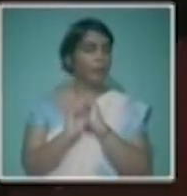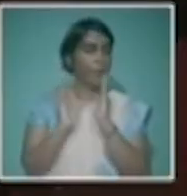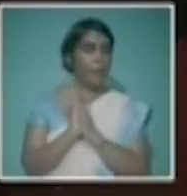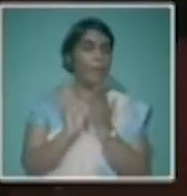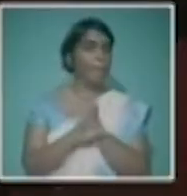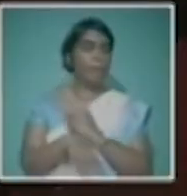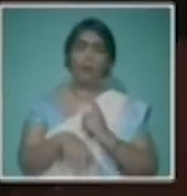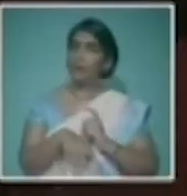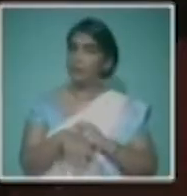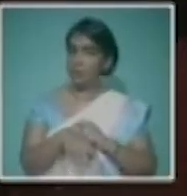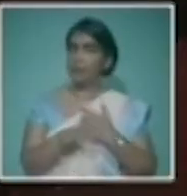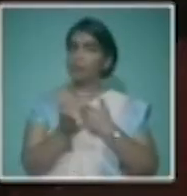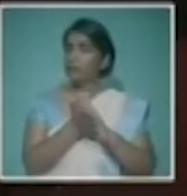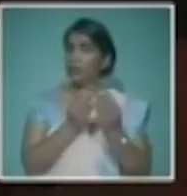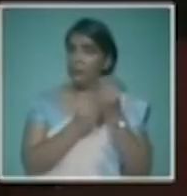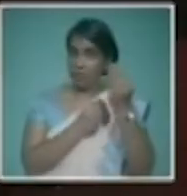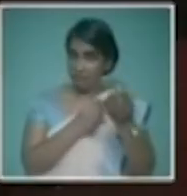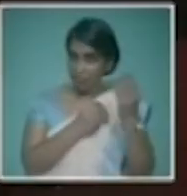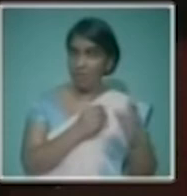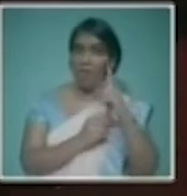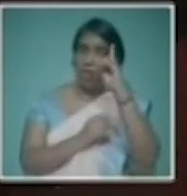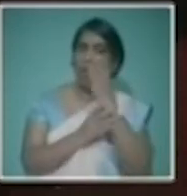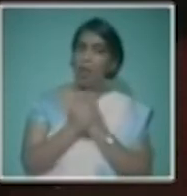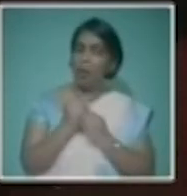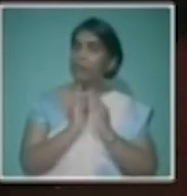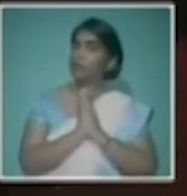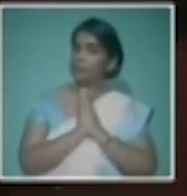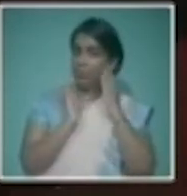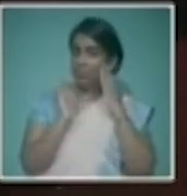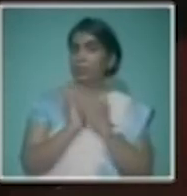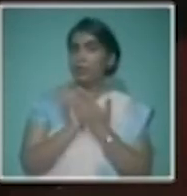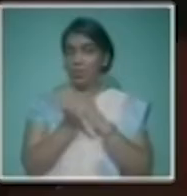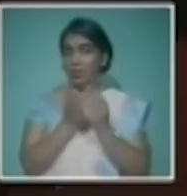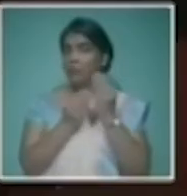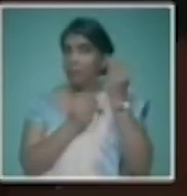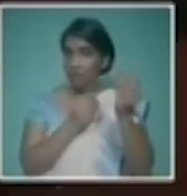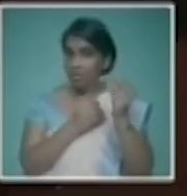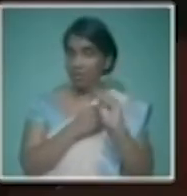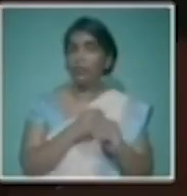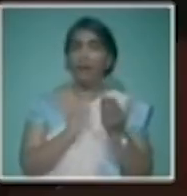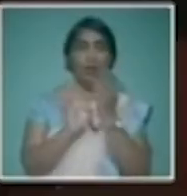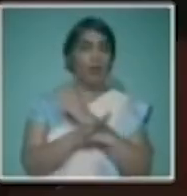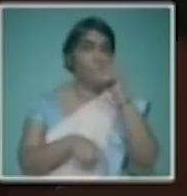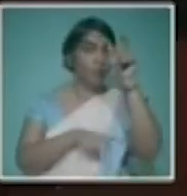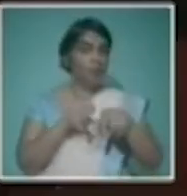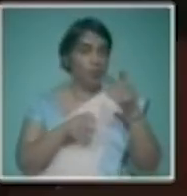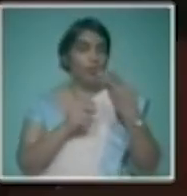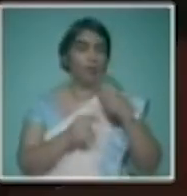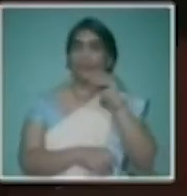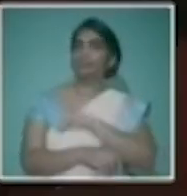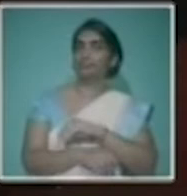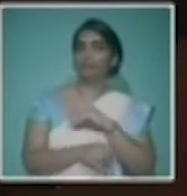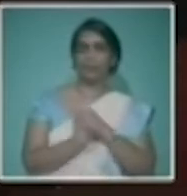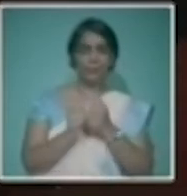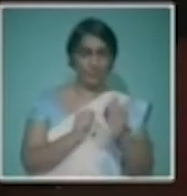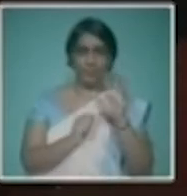පහුගිය කාලෙදී සහනාධාර දිනකට ආගමික සිද්ධාස්ථාන වලට ඒ සහනාධාරය දුන්නේ අනිත් කාණ්ඩ වලට තමයි ඒක අය කර ගැනීම සඳහා යොමු කළ